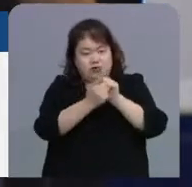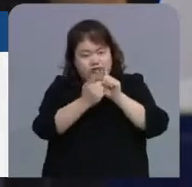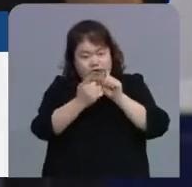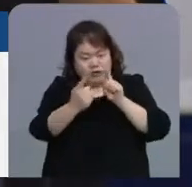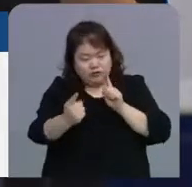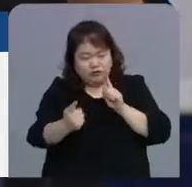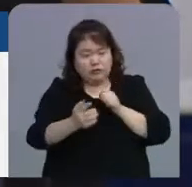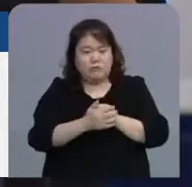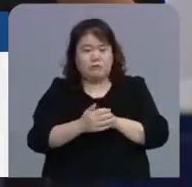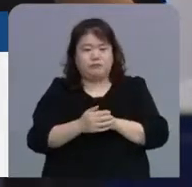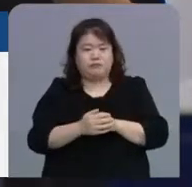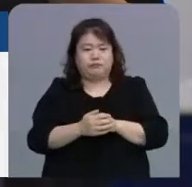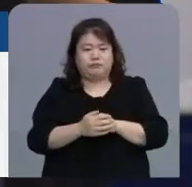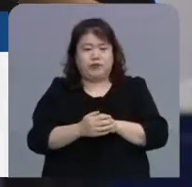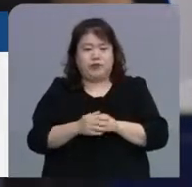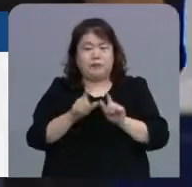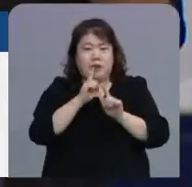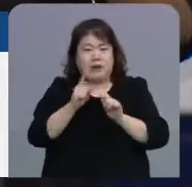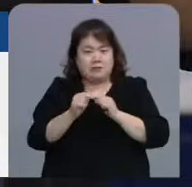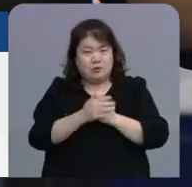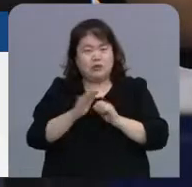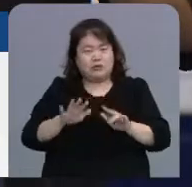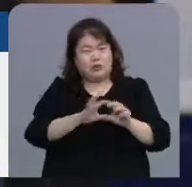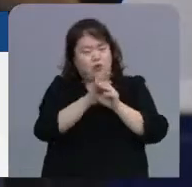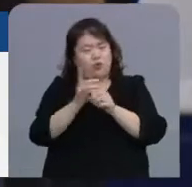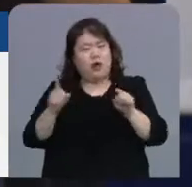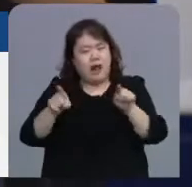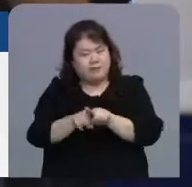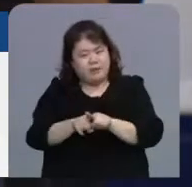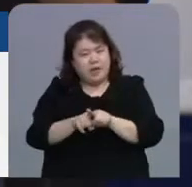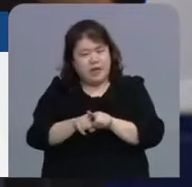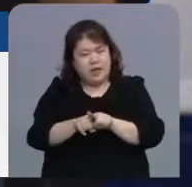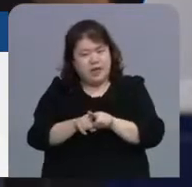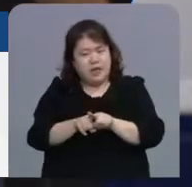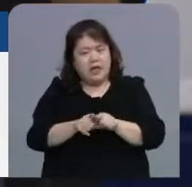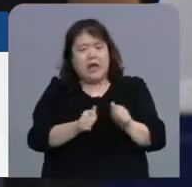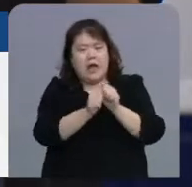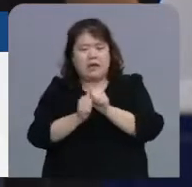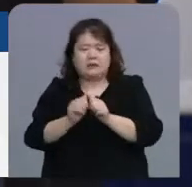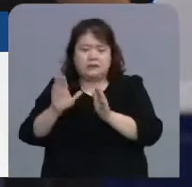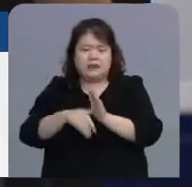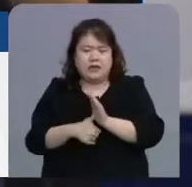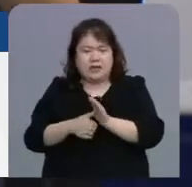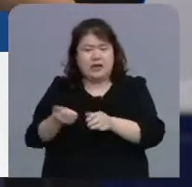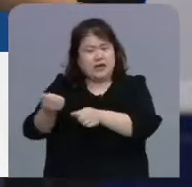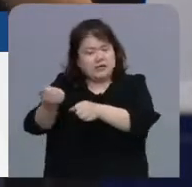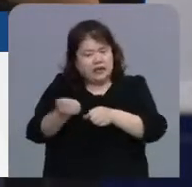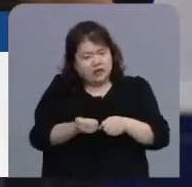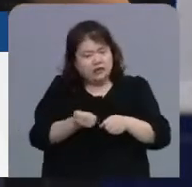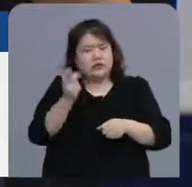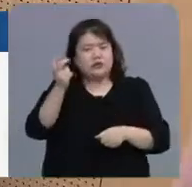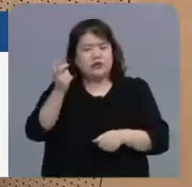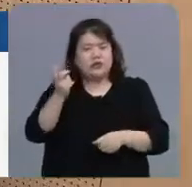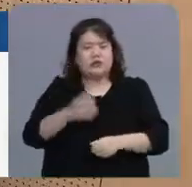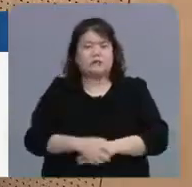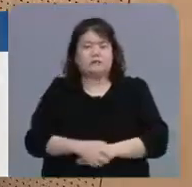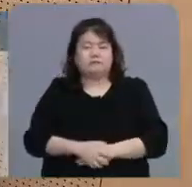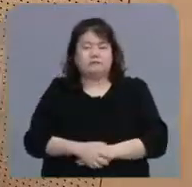거리두기라든지 아니면 우리가 보통 말씀하신 위드 코로나 어떤 공존의 어떤 시대가 앞당겨질 것이라고 저희는 보고